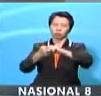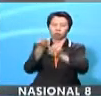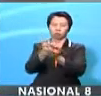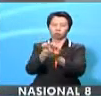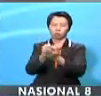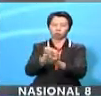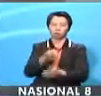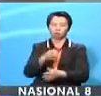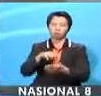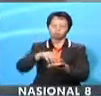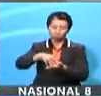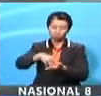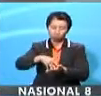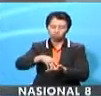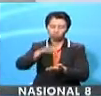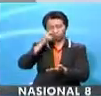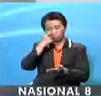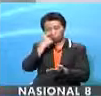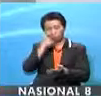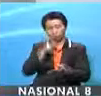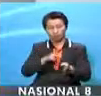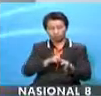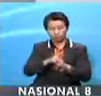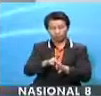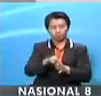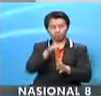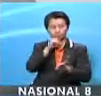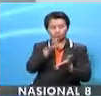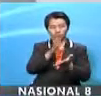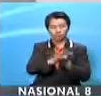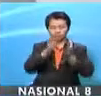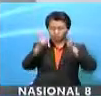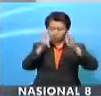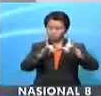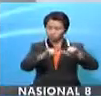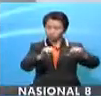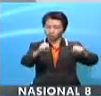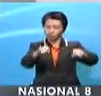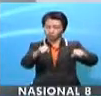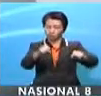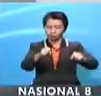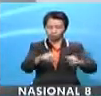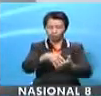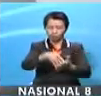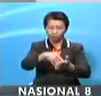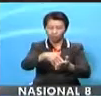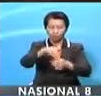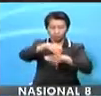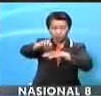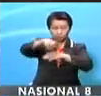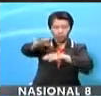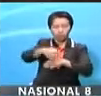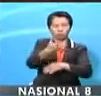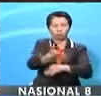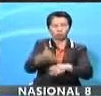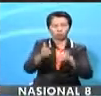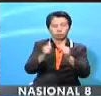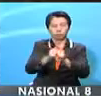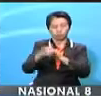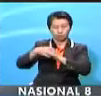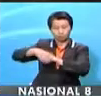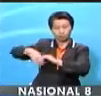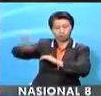yang suram, namun pakar ekonomi Dr. Yakim Leng yakin Malaysia masih mampu menampung kelemahan ekspor komoditi dengan